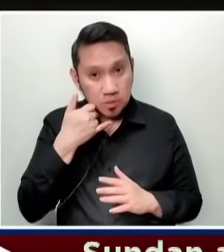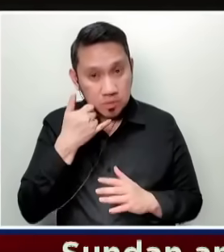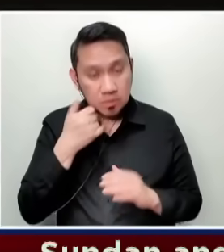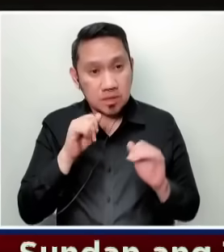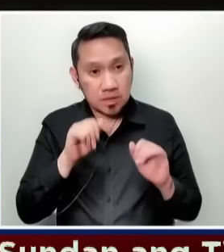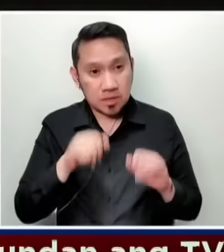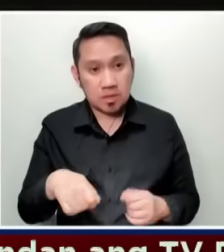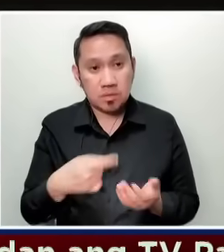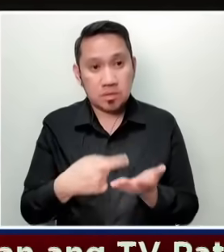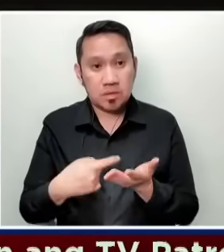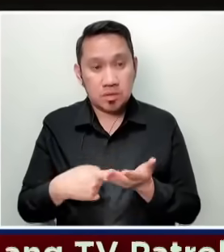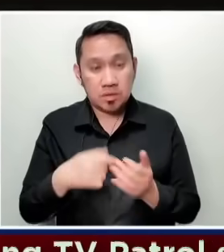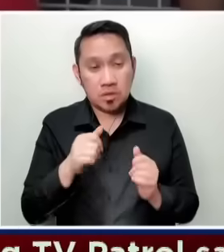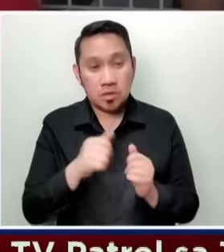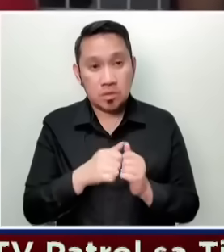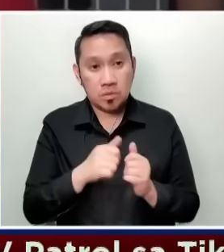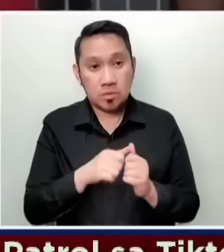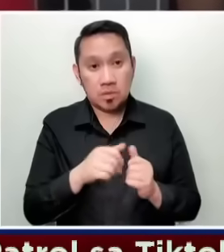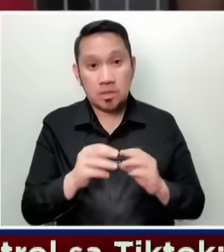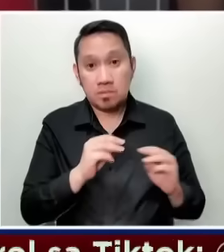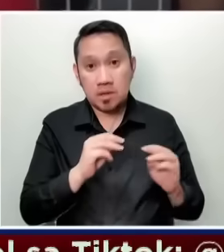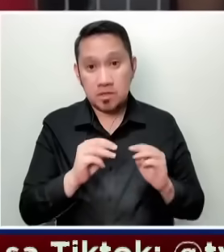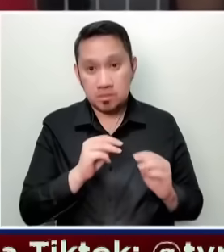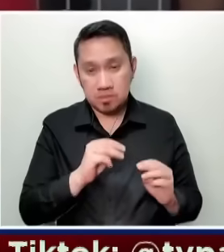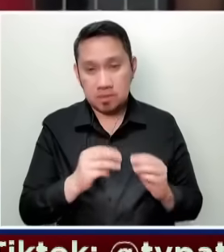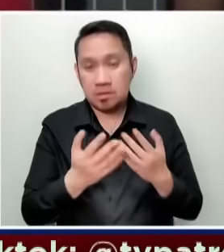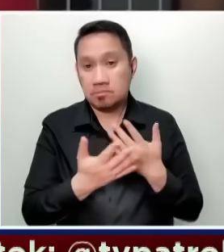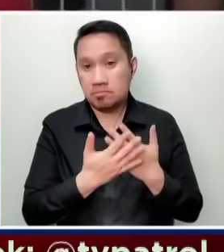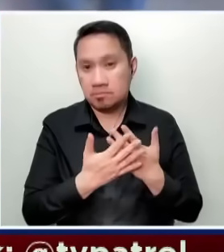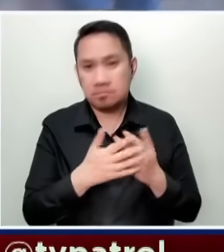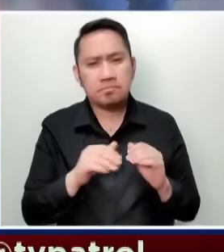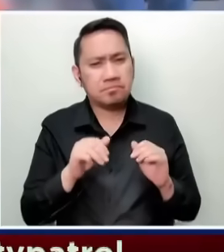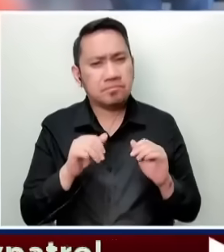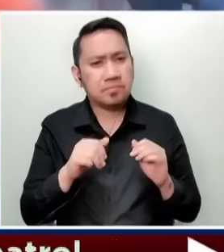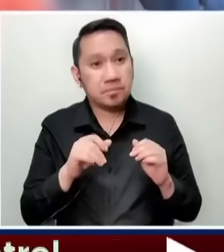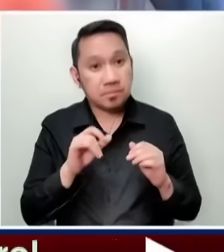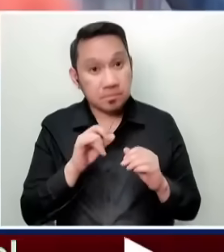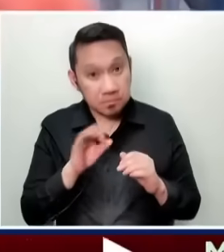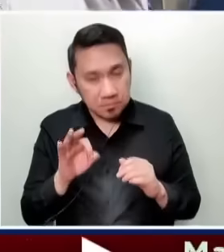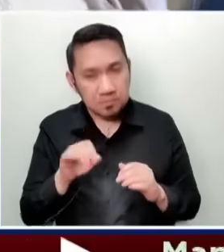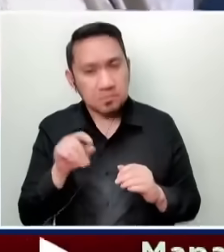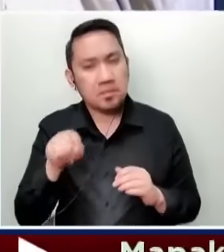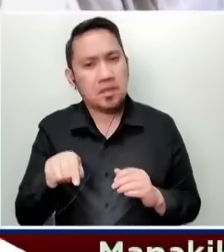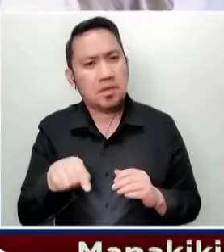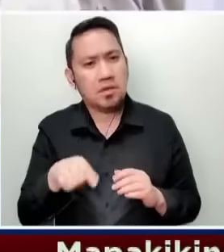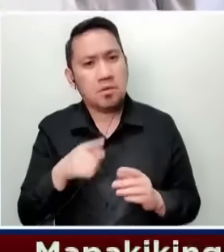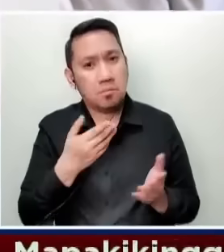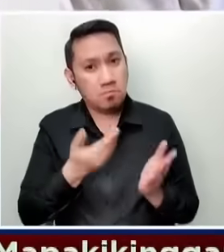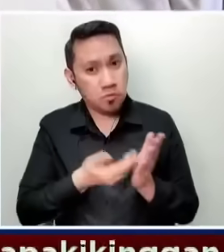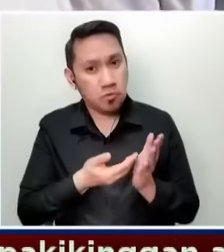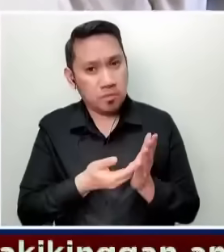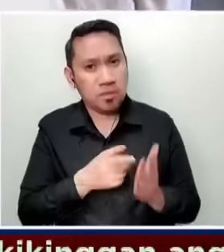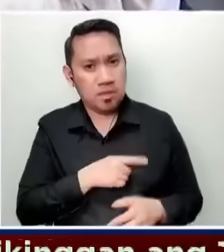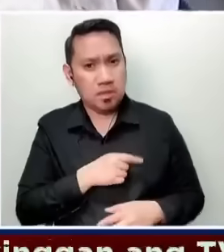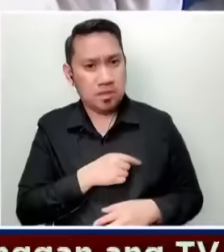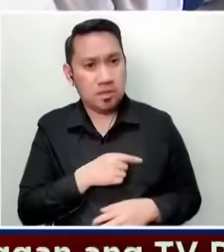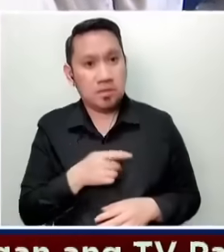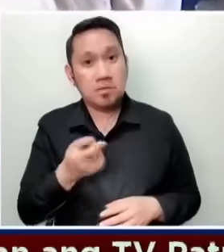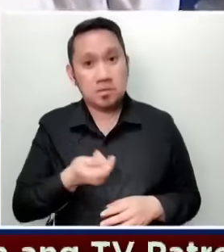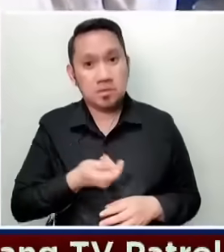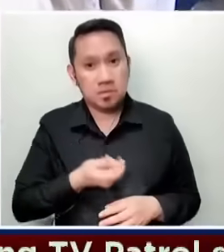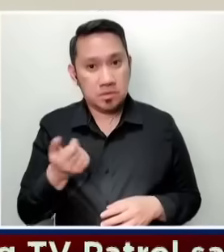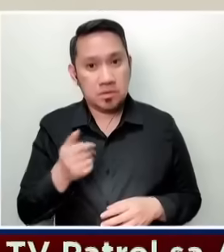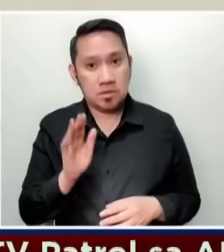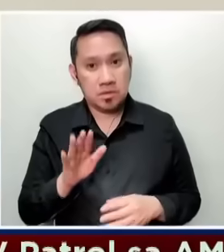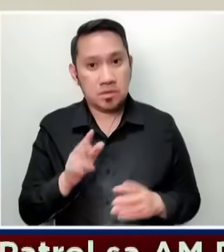these things with the Bureau of Jail Management. Sakali namang makonvict ang nanalong PDL, sabi ng COMELEC, tatanggalin siya sa